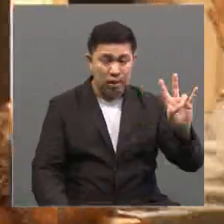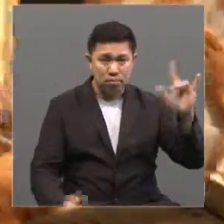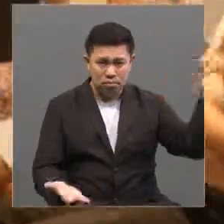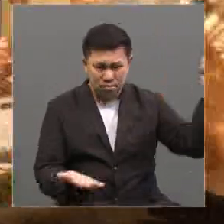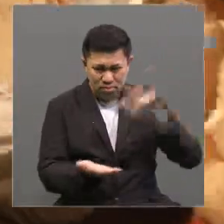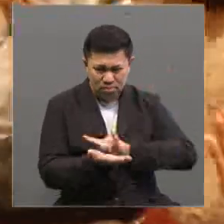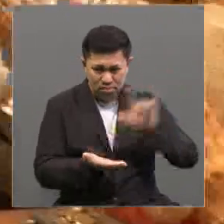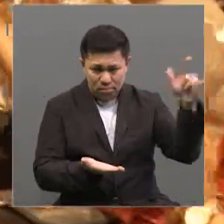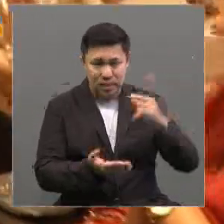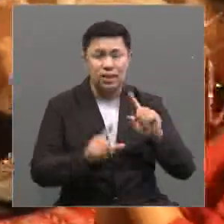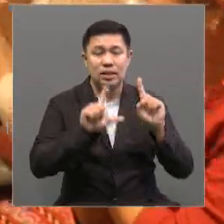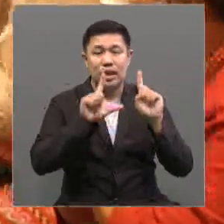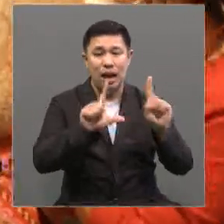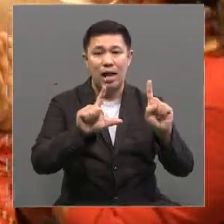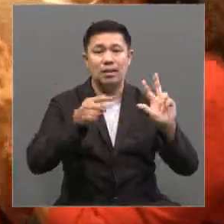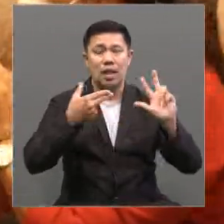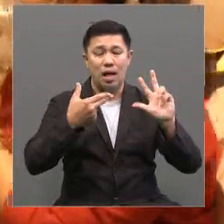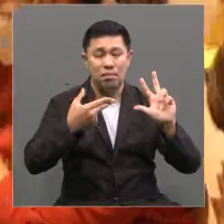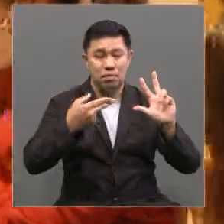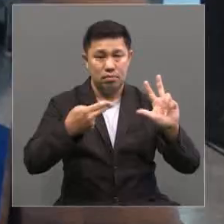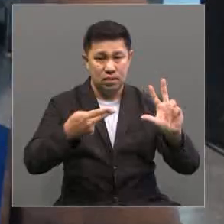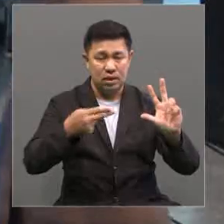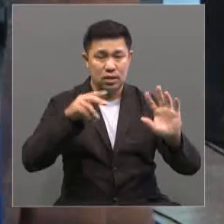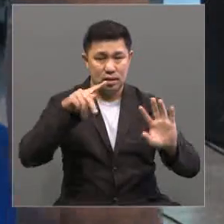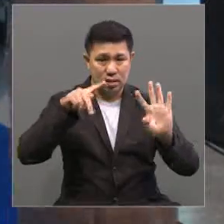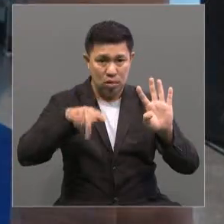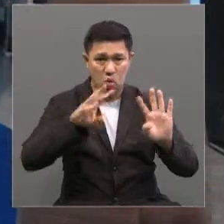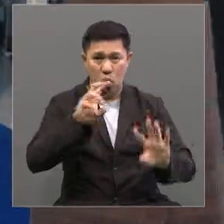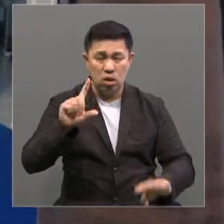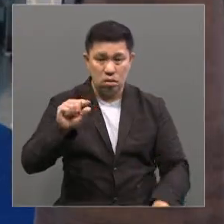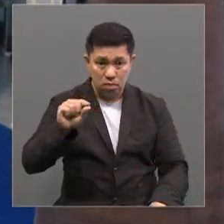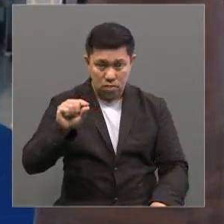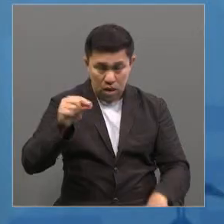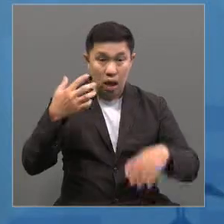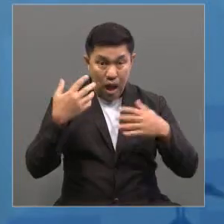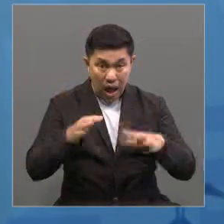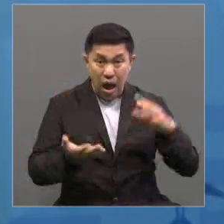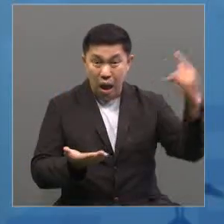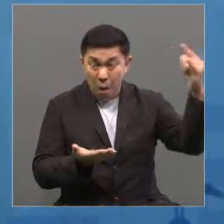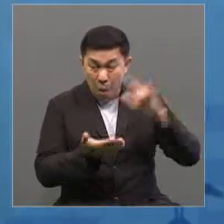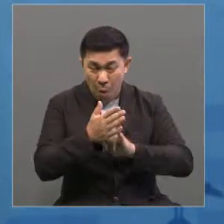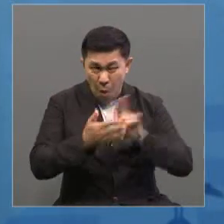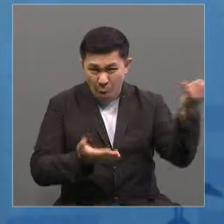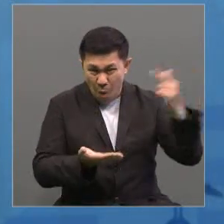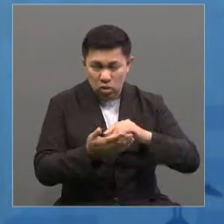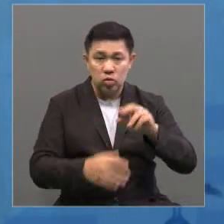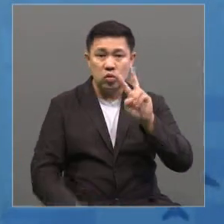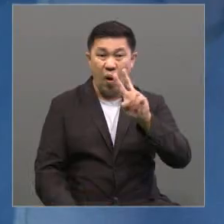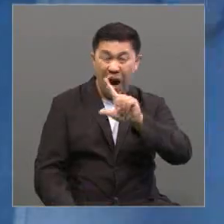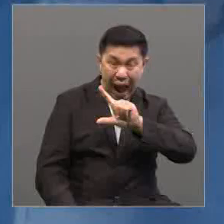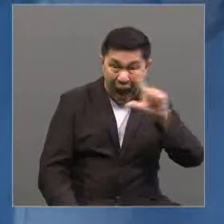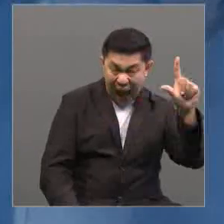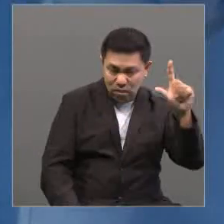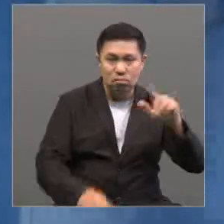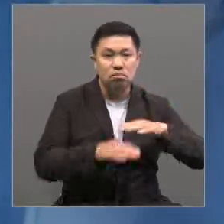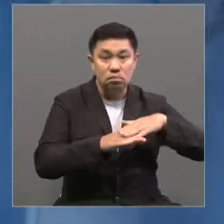ประมาณ1,34,000บาท 620เที่ยวบินและจะมีปริมาณเที่ยวบินสูงถึง 2ล้านเที่ยวบินในปี